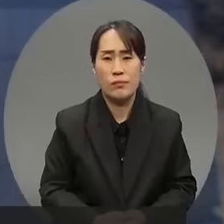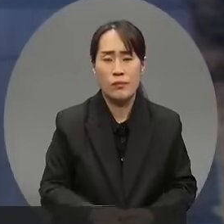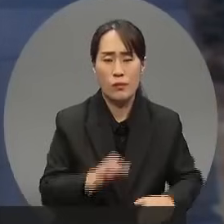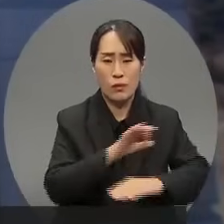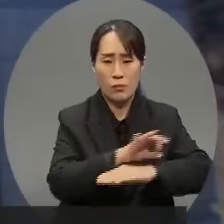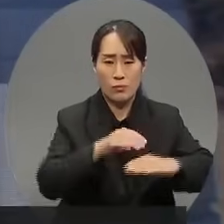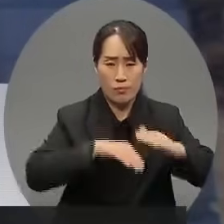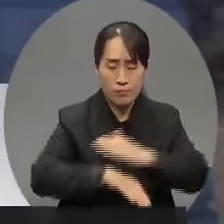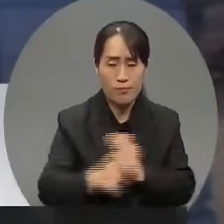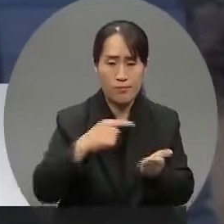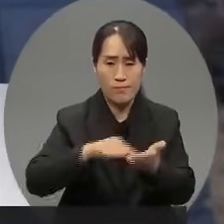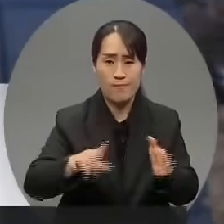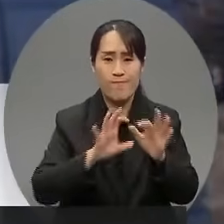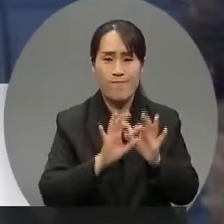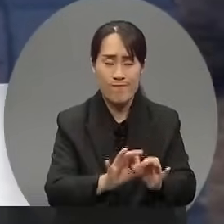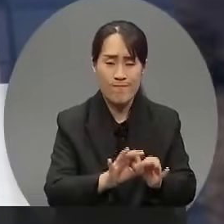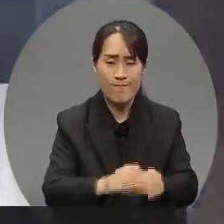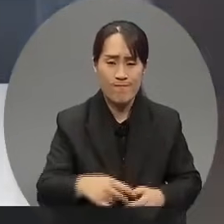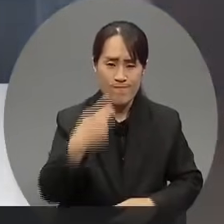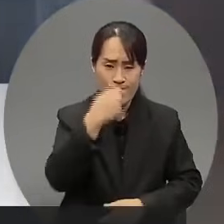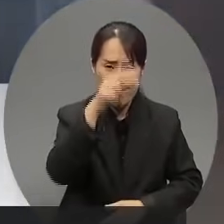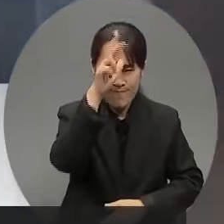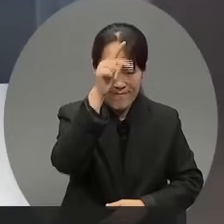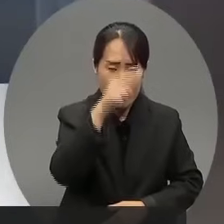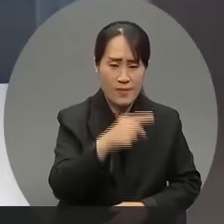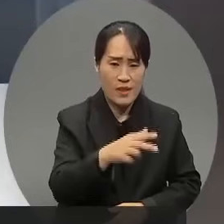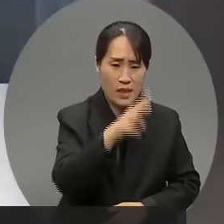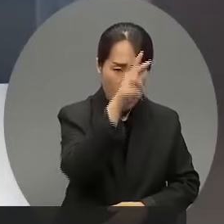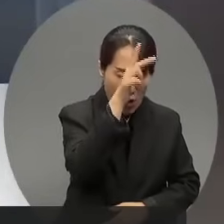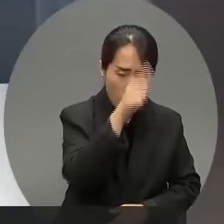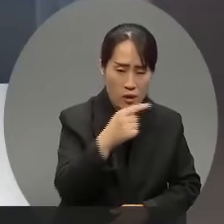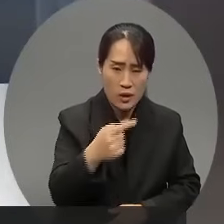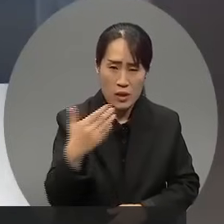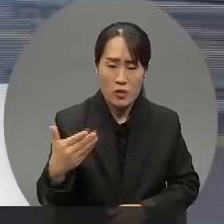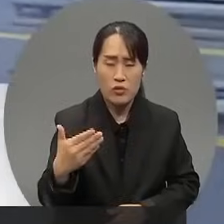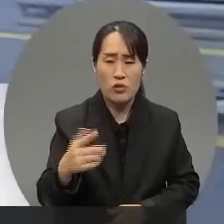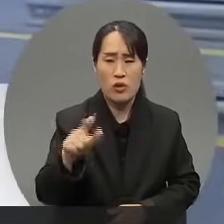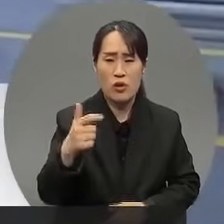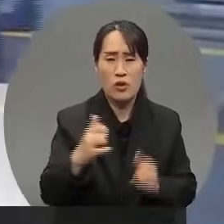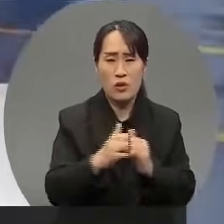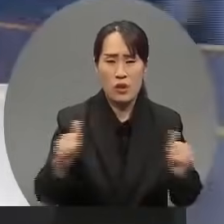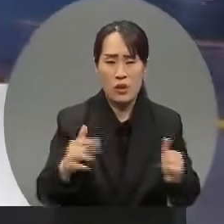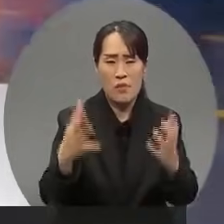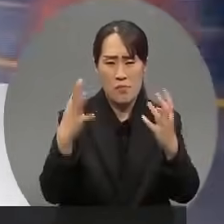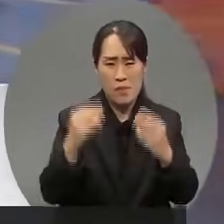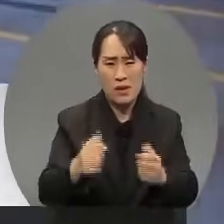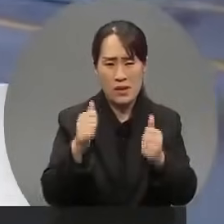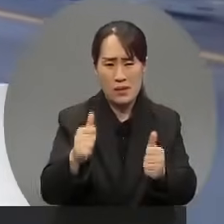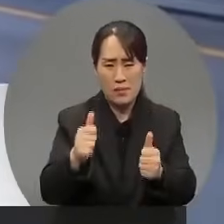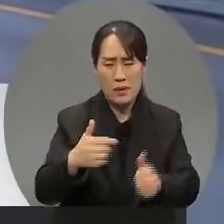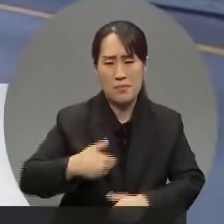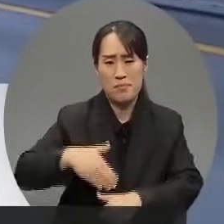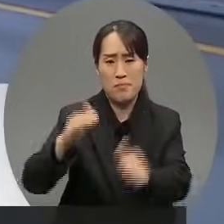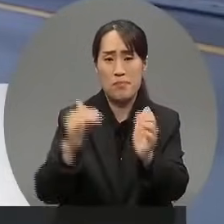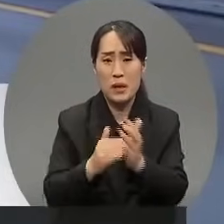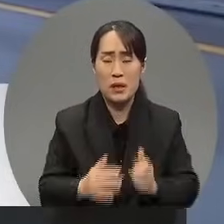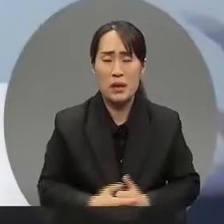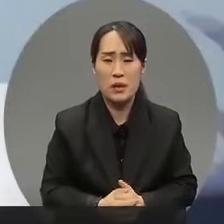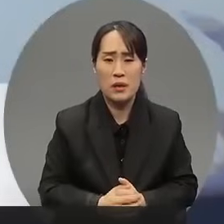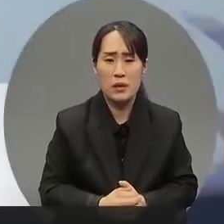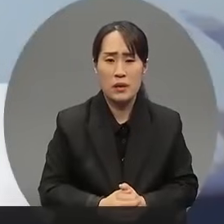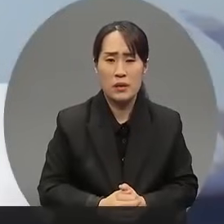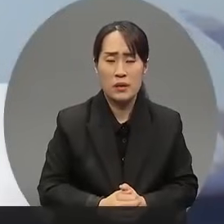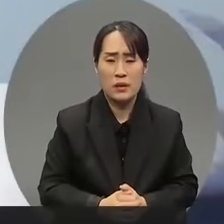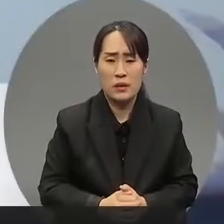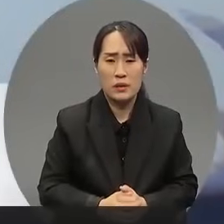우송 지하차도 참사와 관련해 검찰이 경찰과 소방공무원 16명을 무더기로 재판때 올렸습니다 주의